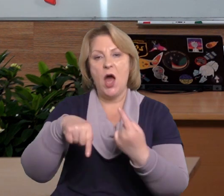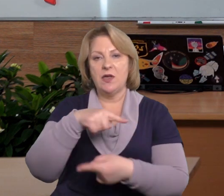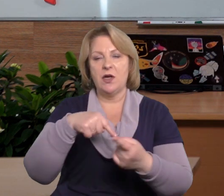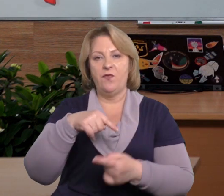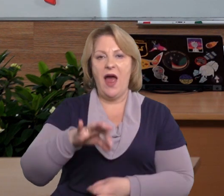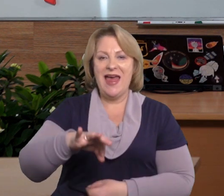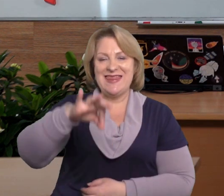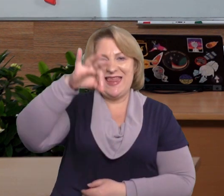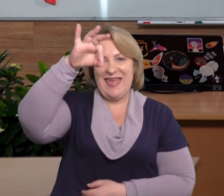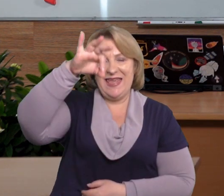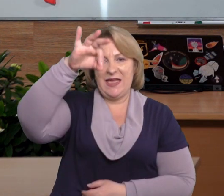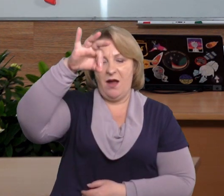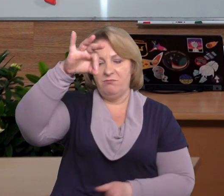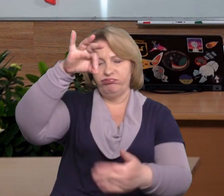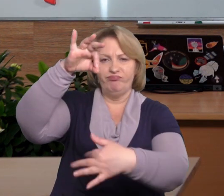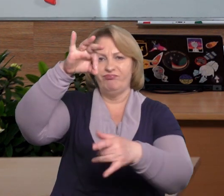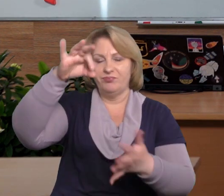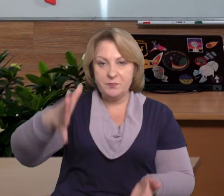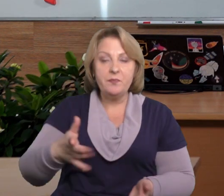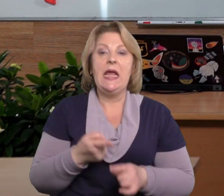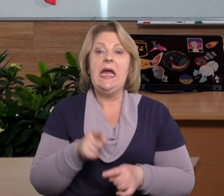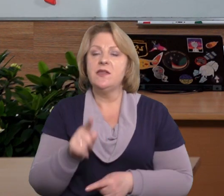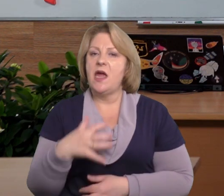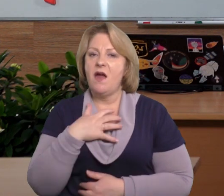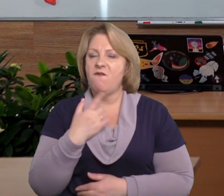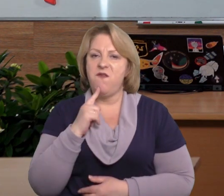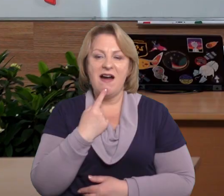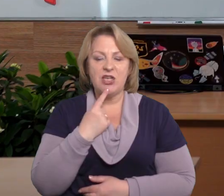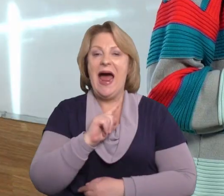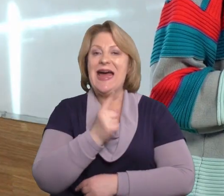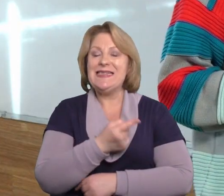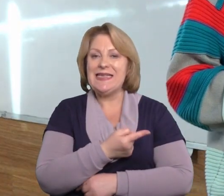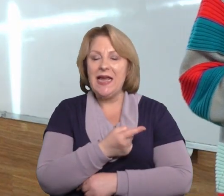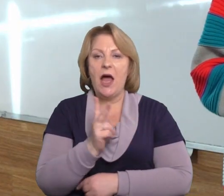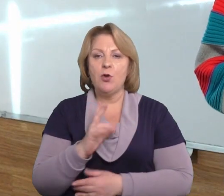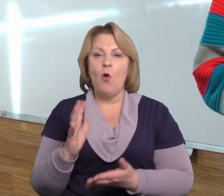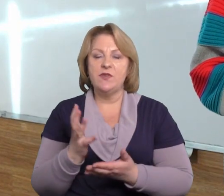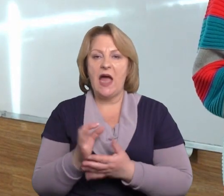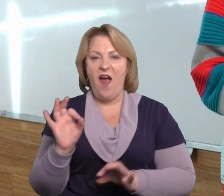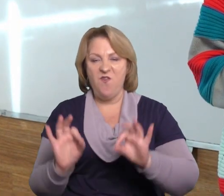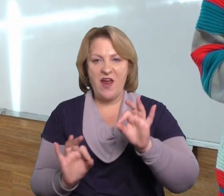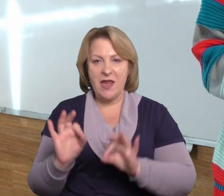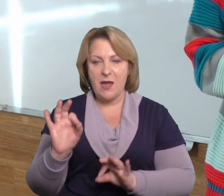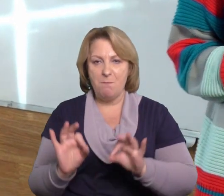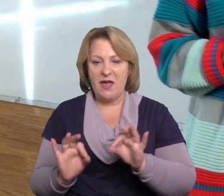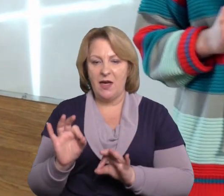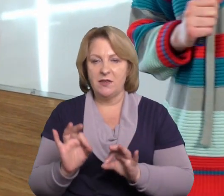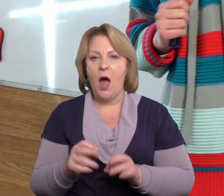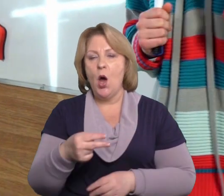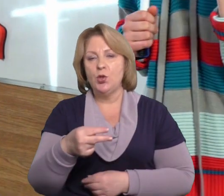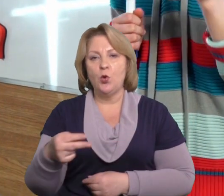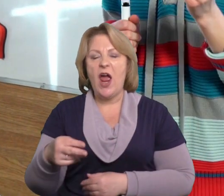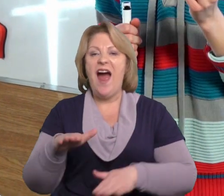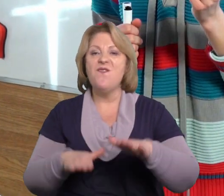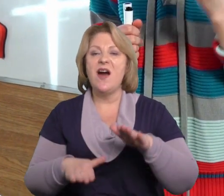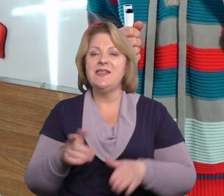закрутилася нитка при цьому відхиленні. І це надзвичайно важко. Сила, яку вдалося виміряти, таким чином вона дорівнювала